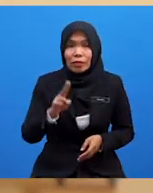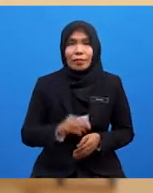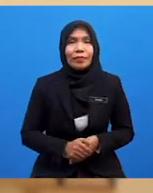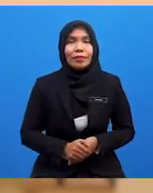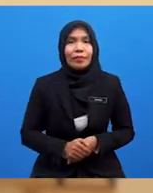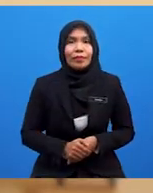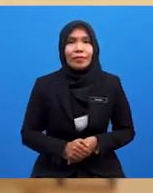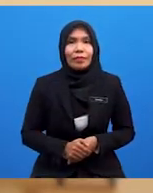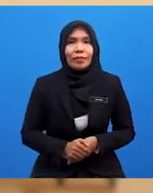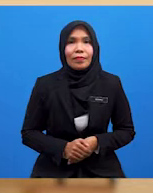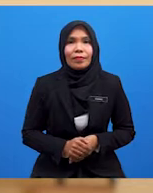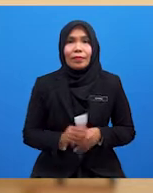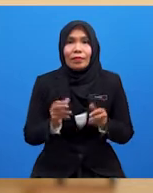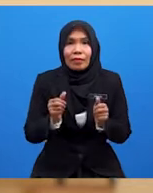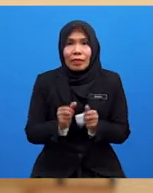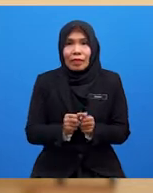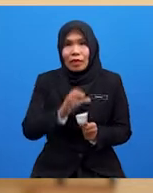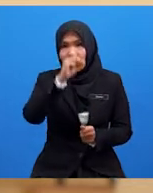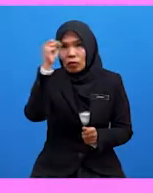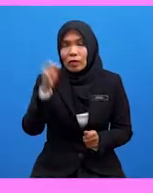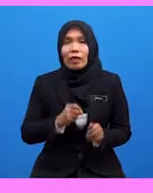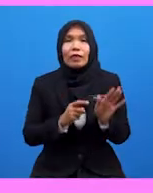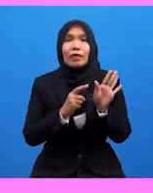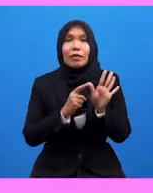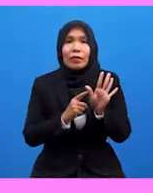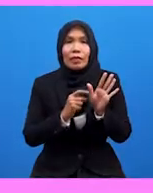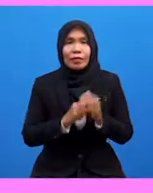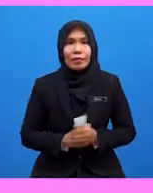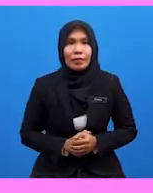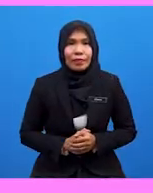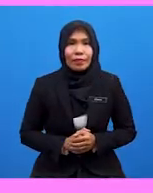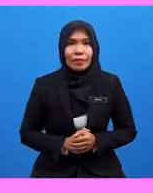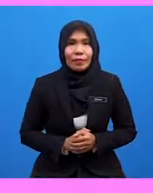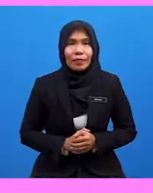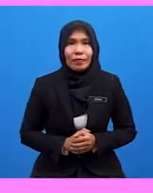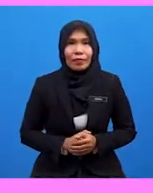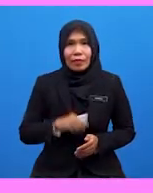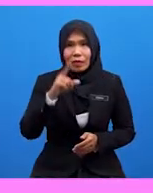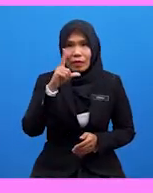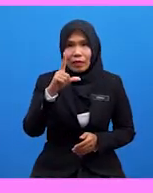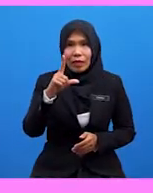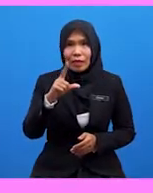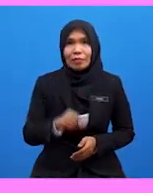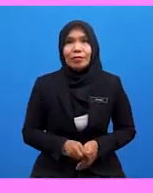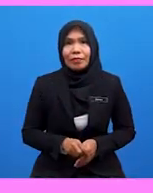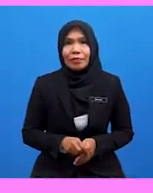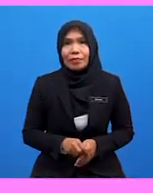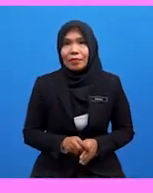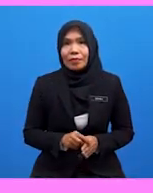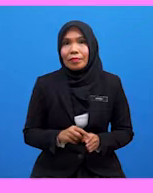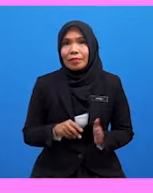tentang topik ini dengan soalan 5, iaitu soalan struktur. Lihat peta konsep